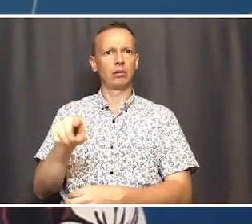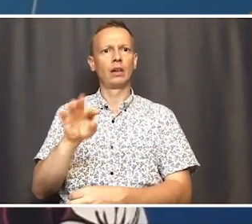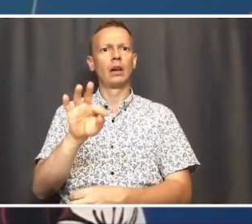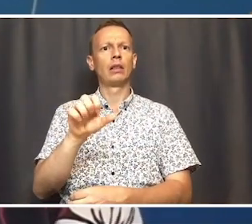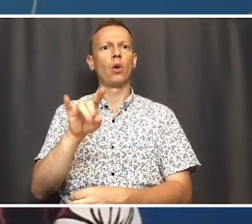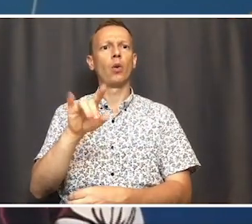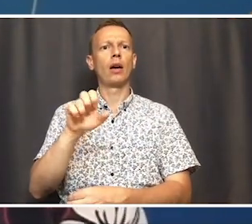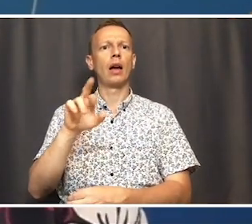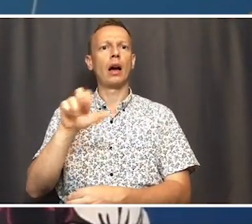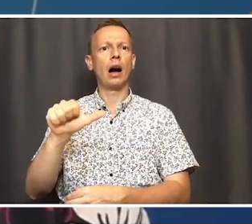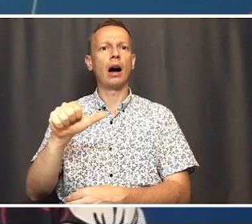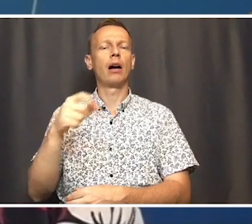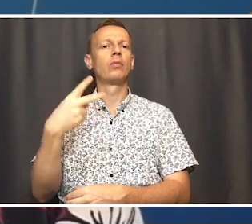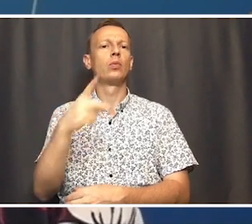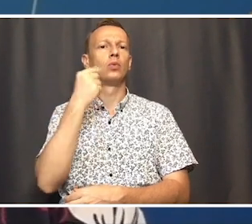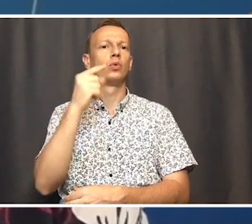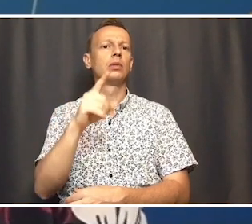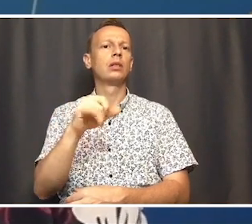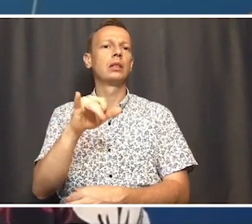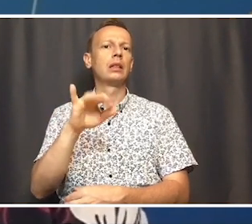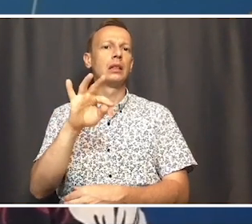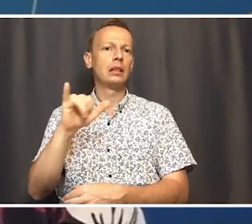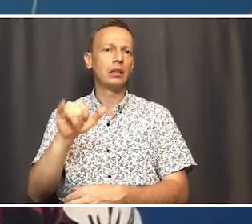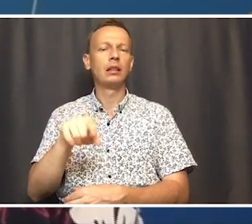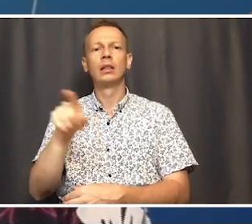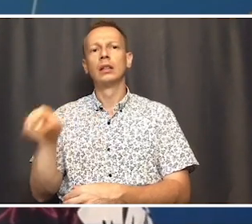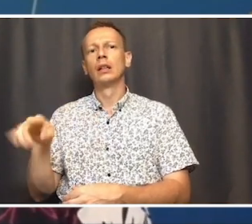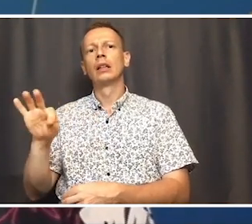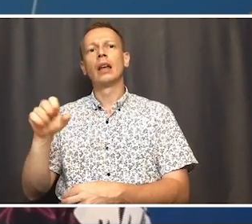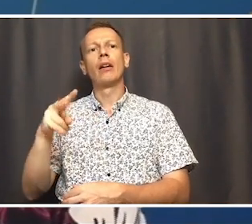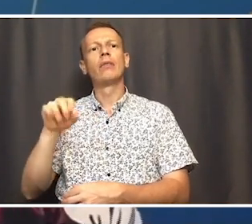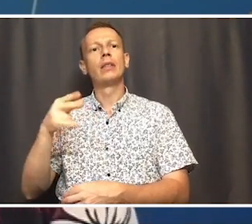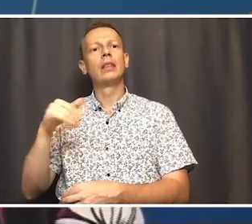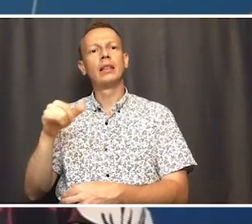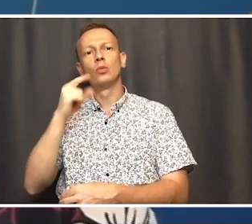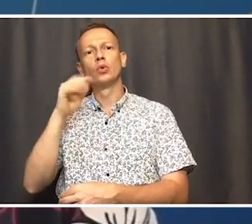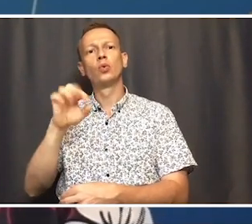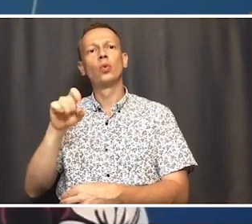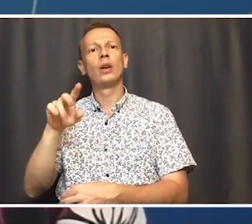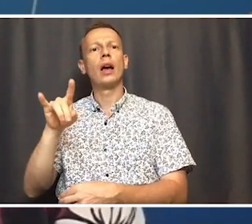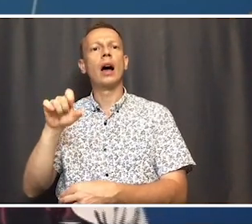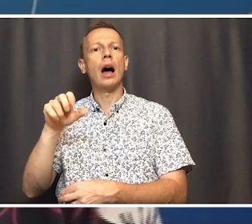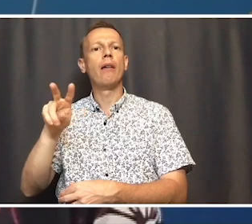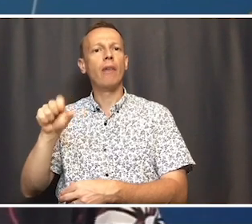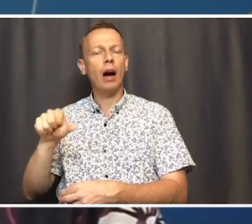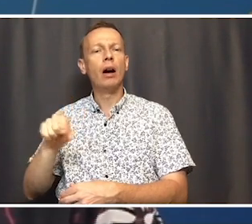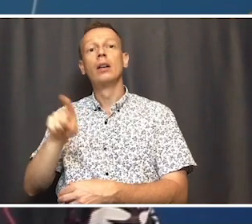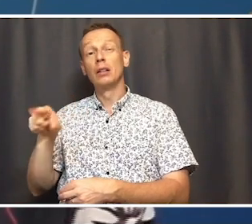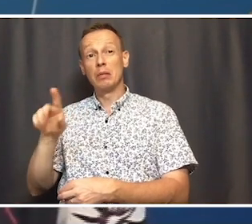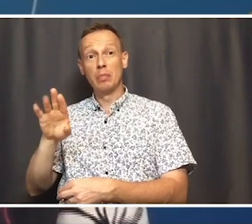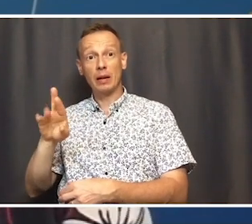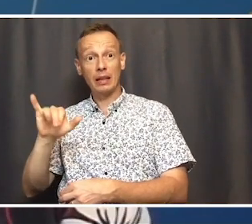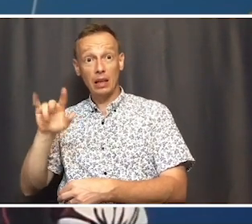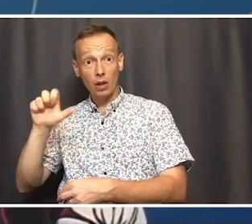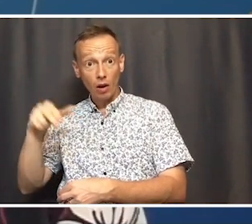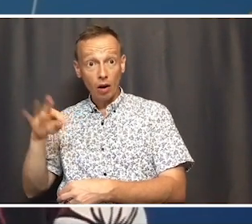le Tahuera de Teura Iriti, le Tavini de Richard Tuhiyava et Jackie Briand. Mais encore une fois, ce